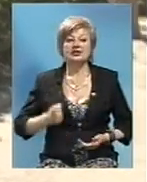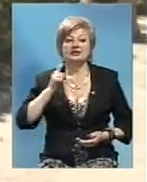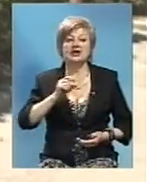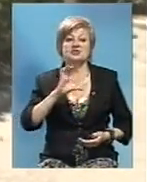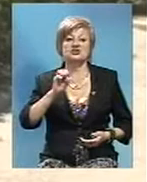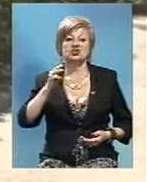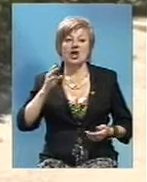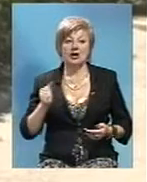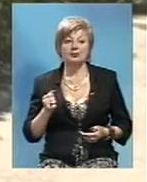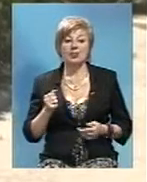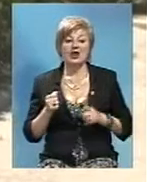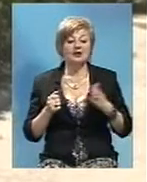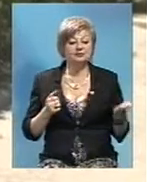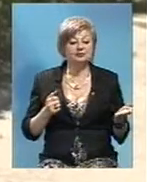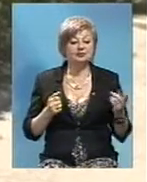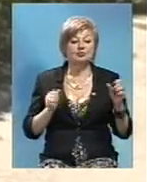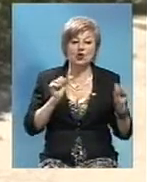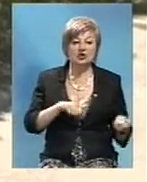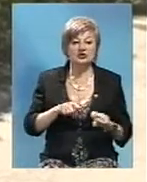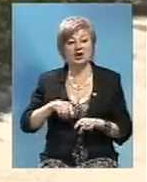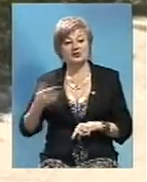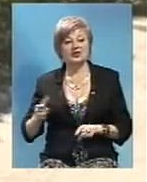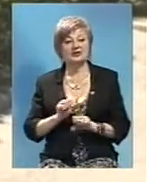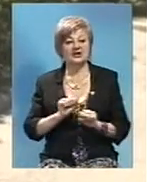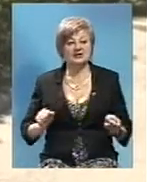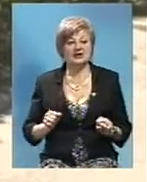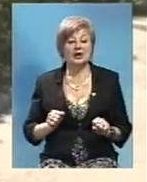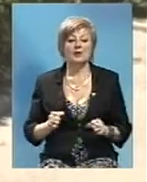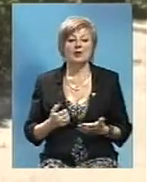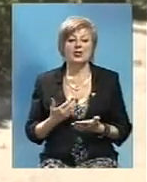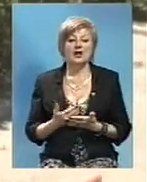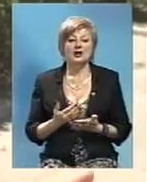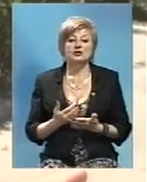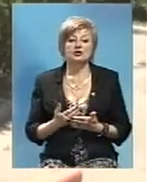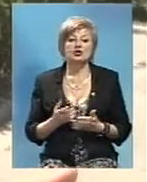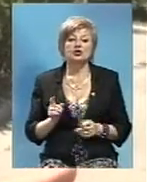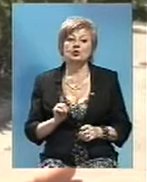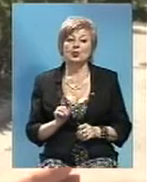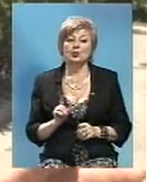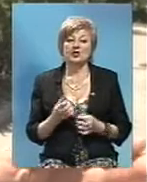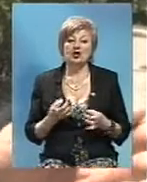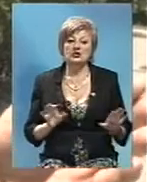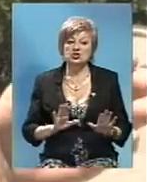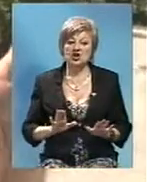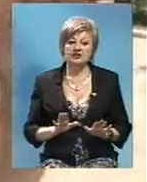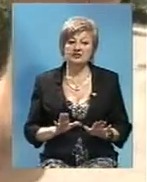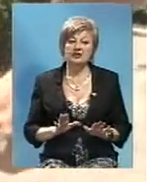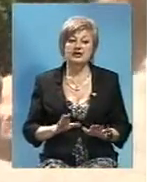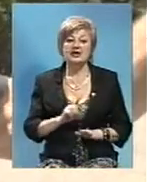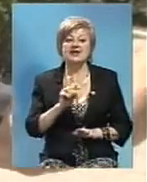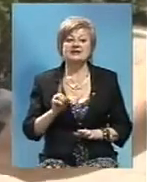в одному можна, в другому не можна. Я просто приклад паралелі не дозволяю. І, значить,